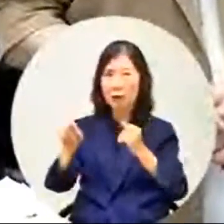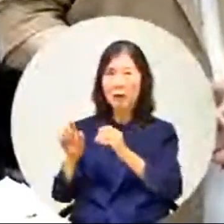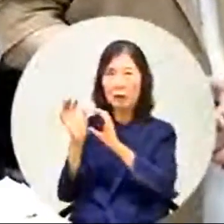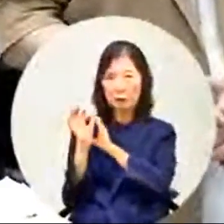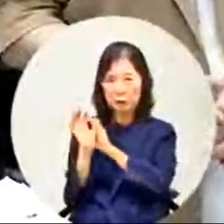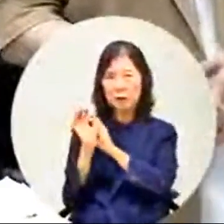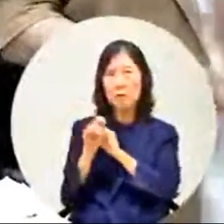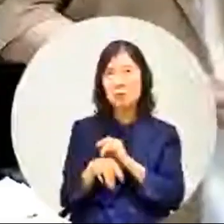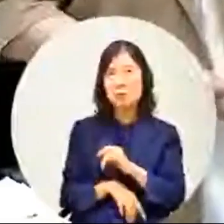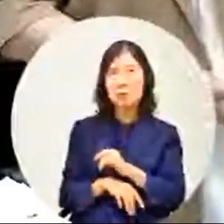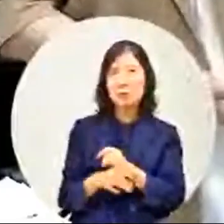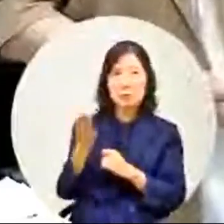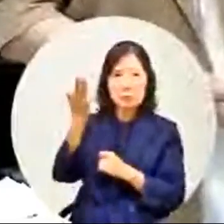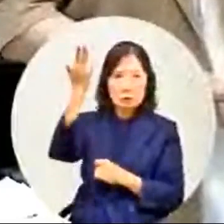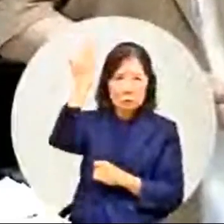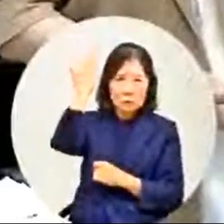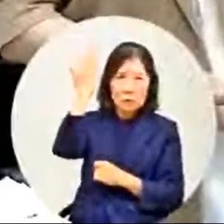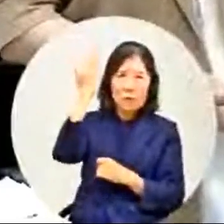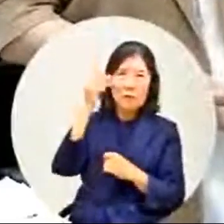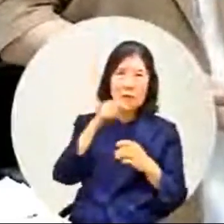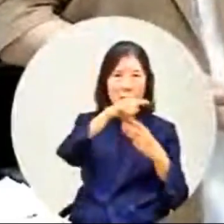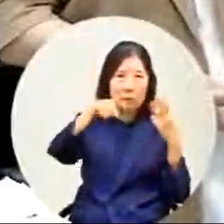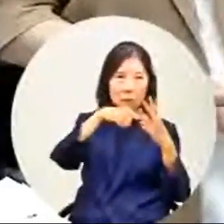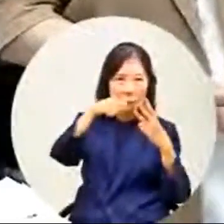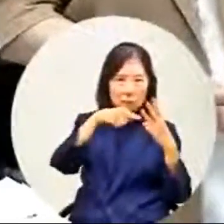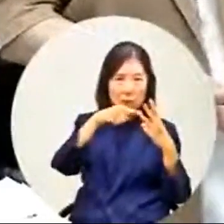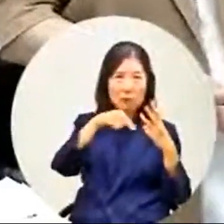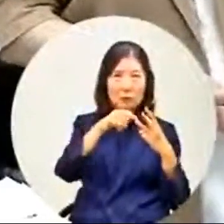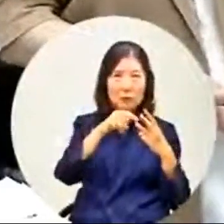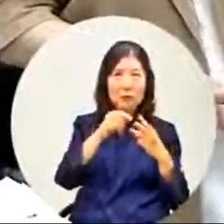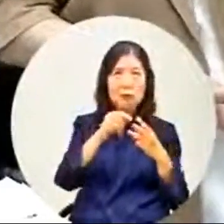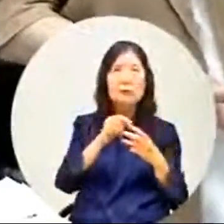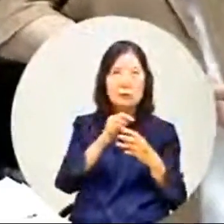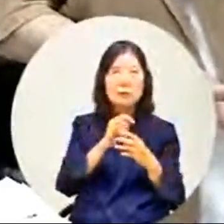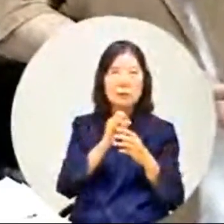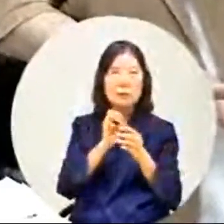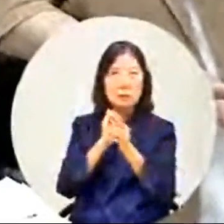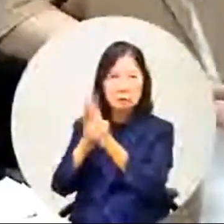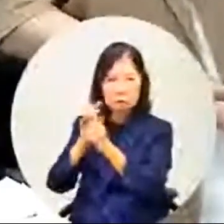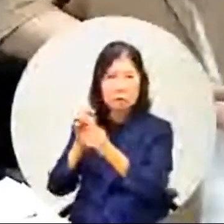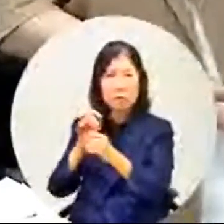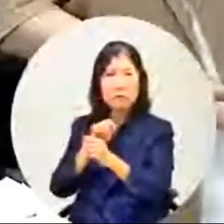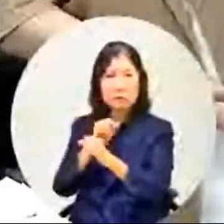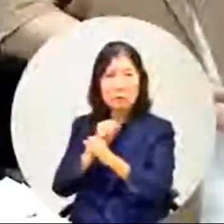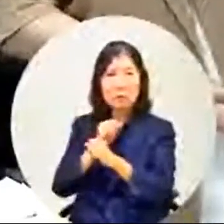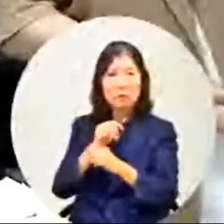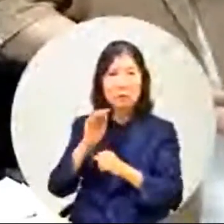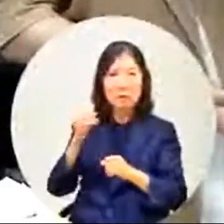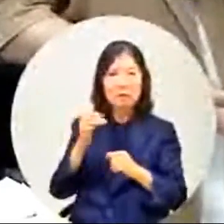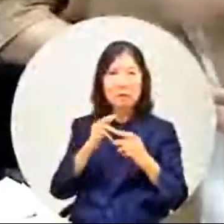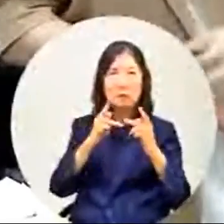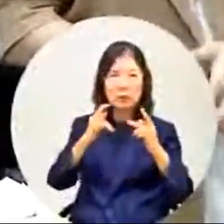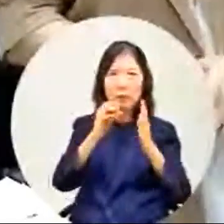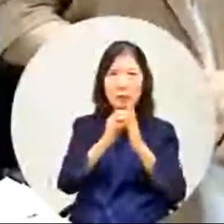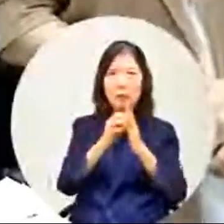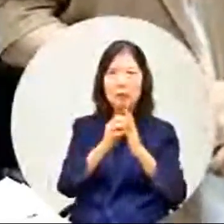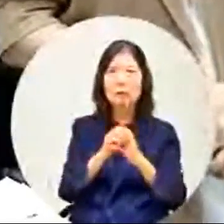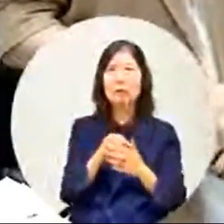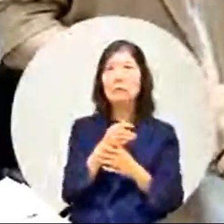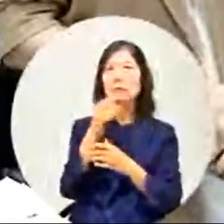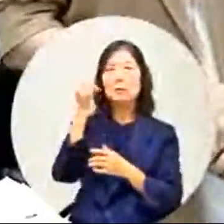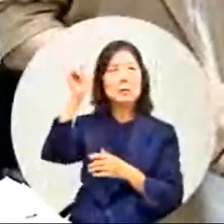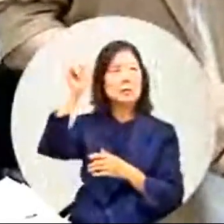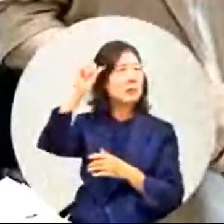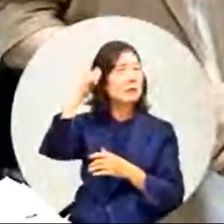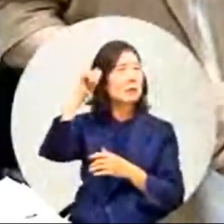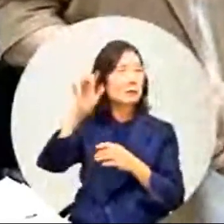因为当时三个局处有尽到他们的提醒义务，但是捷运局完全不听，蛮横要盖就盖，甚